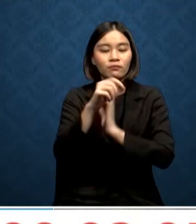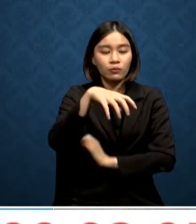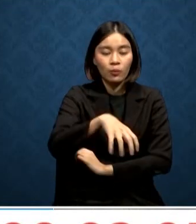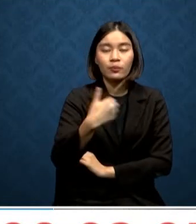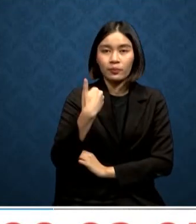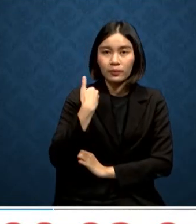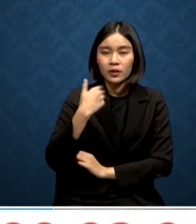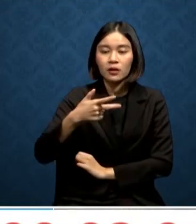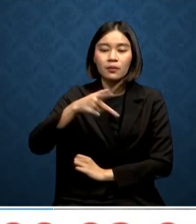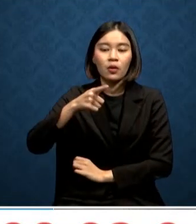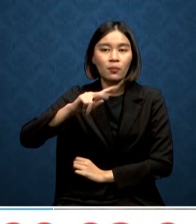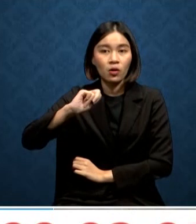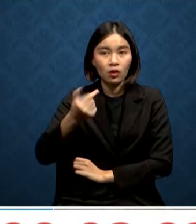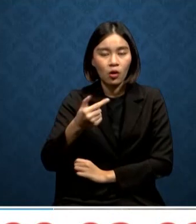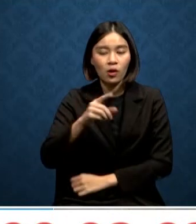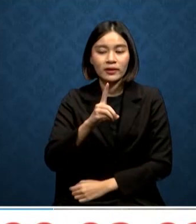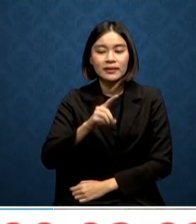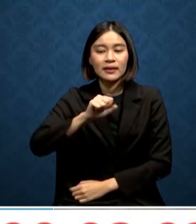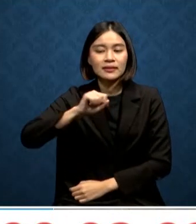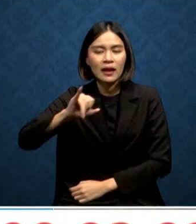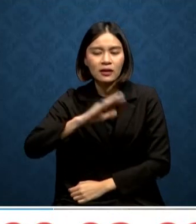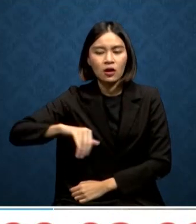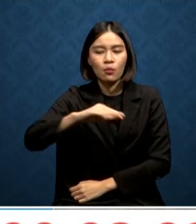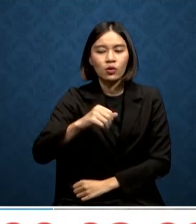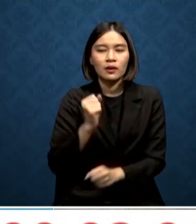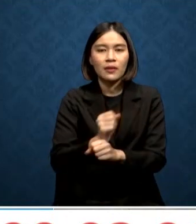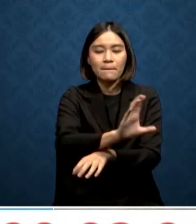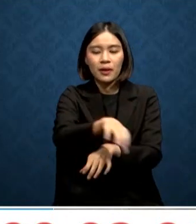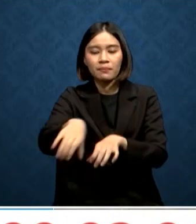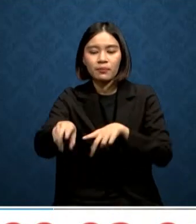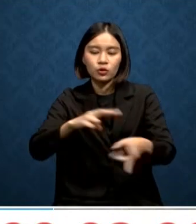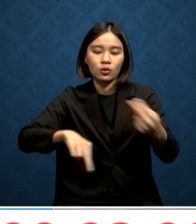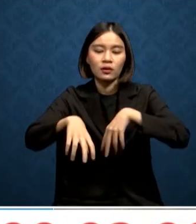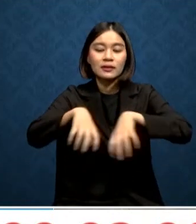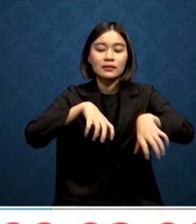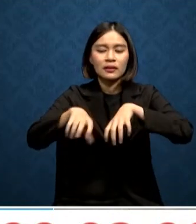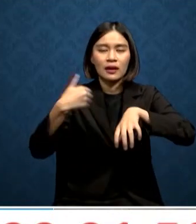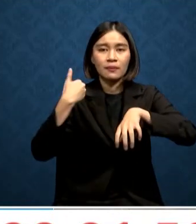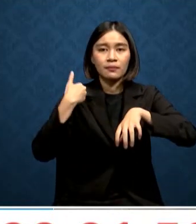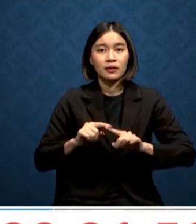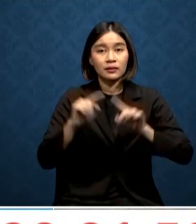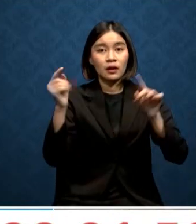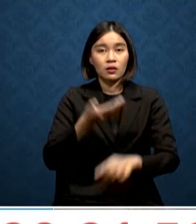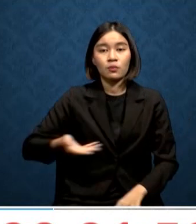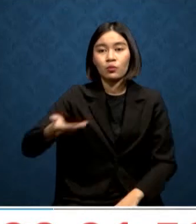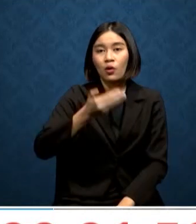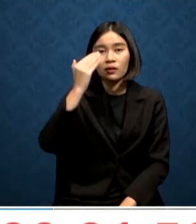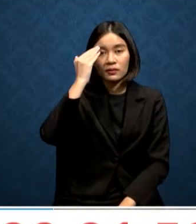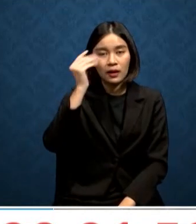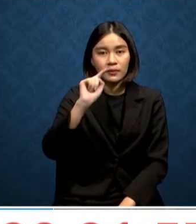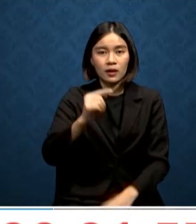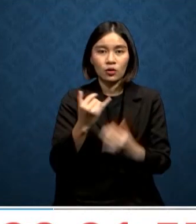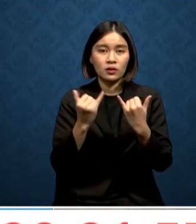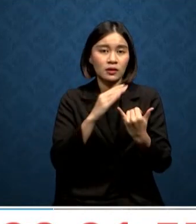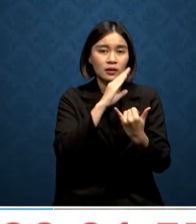นะปปง DSI ทุกคนล้วนแล้วแต่มีหน่วยงานในการที่จะจัดการเรื่องพวกนี้ทั้งนั้นแต่ท่านทราบไหมครับว่าขณะนี้